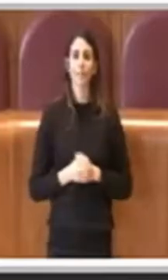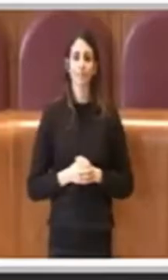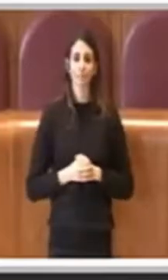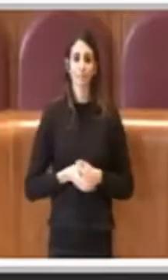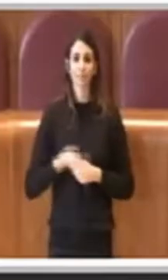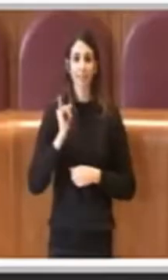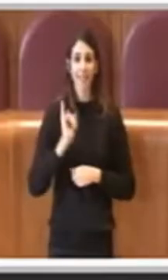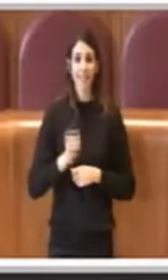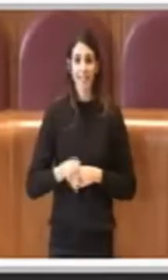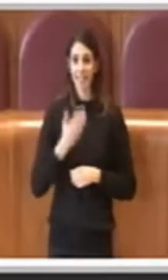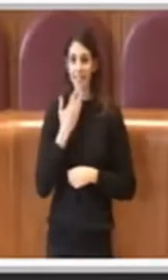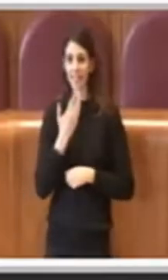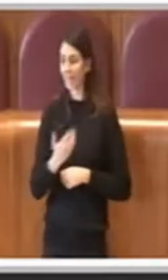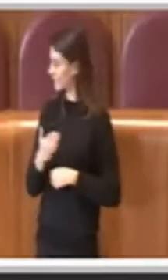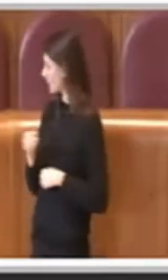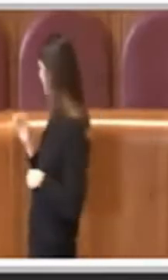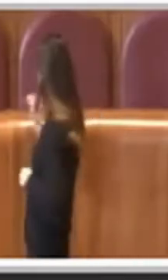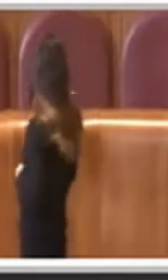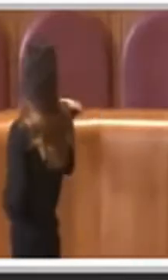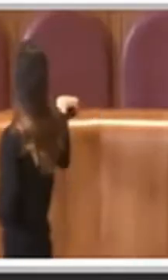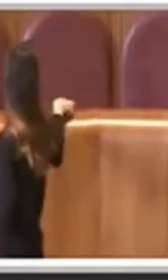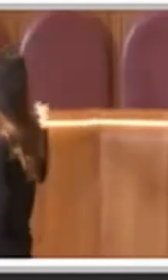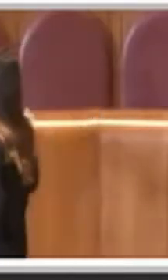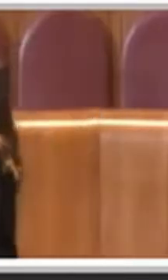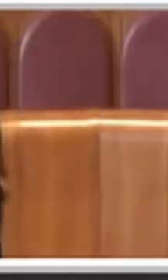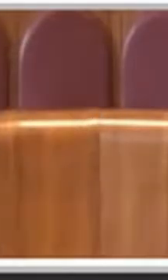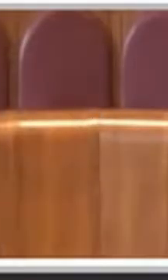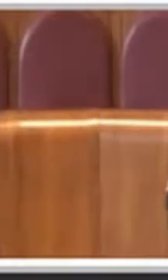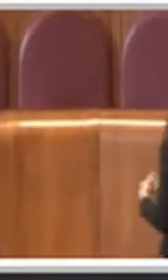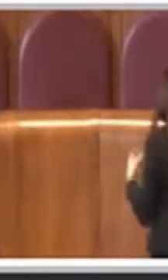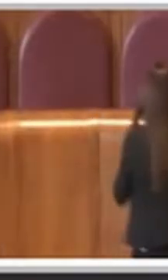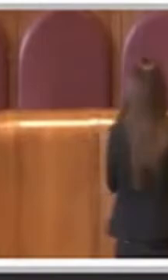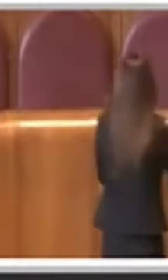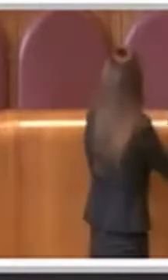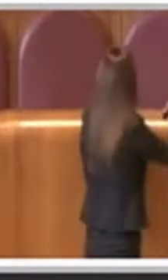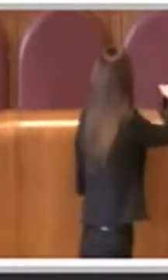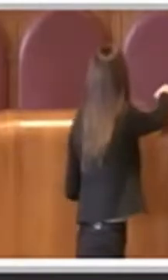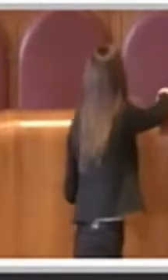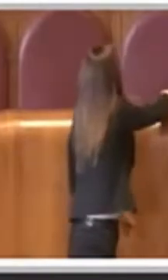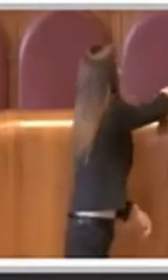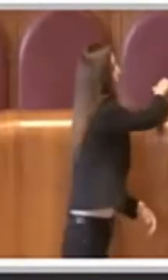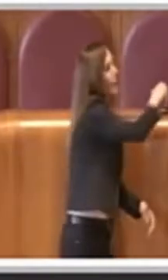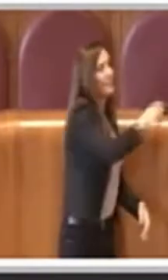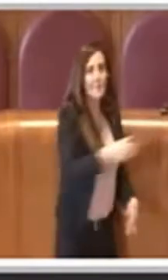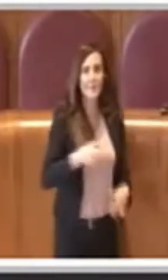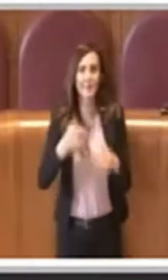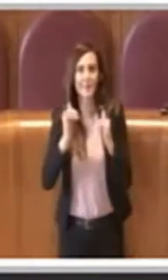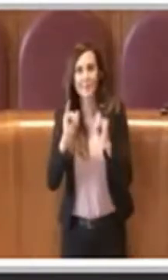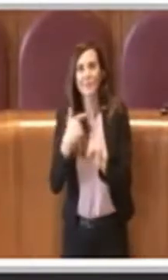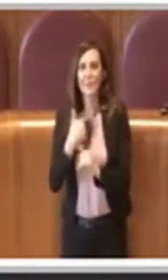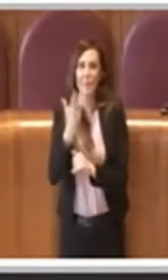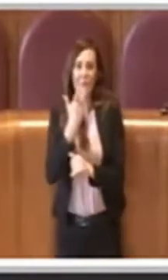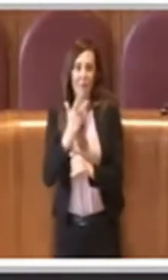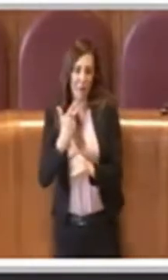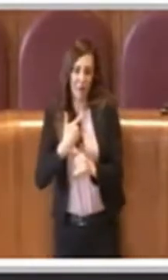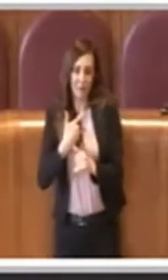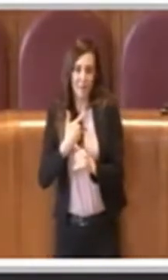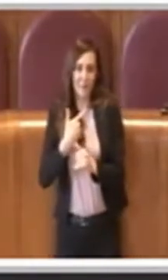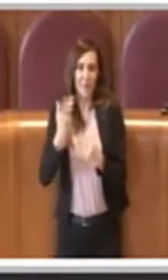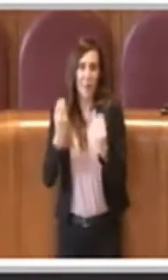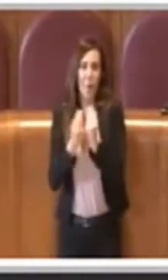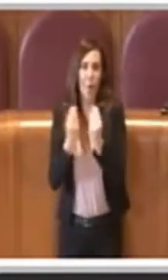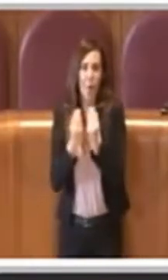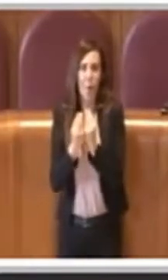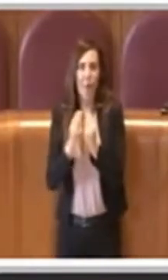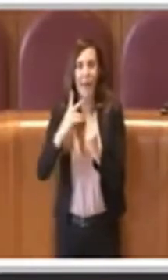Sì, grazie. Sì, solo alcune piccole precisazioni rispetto all'intervento del